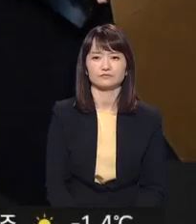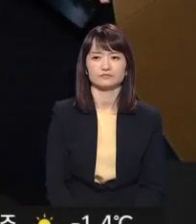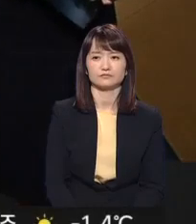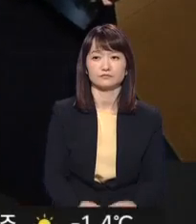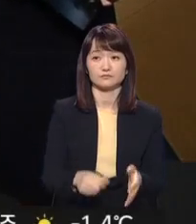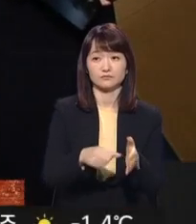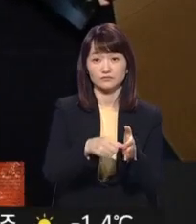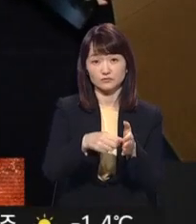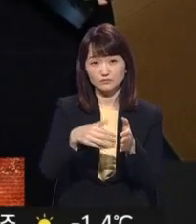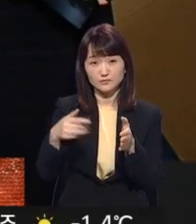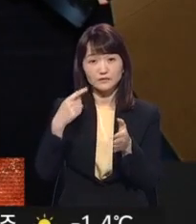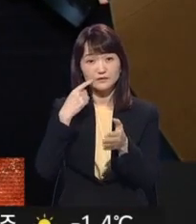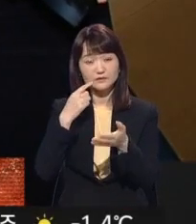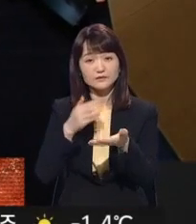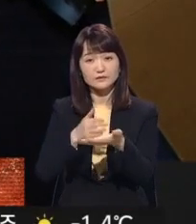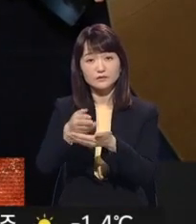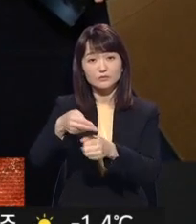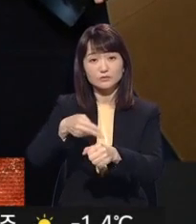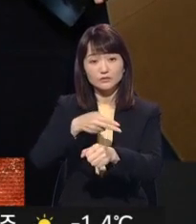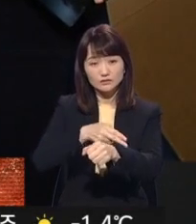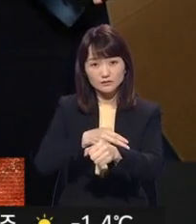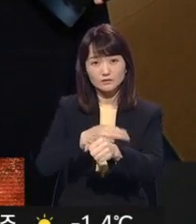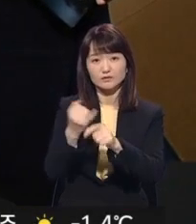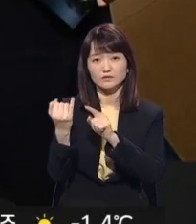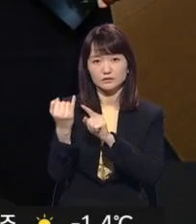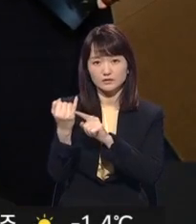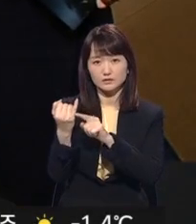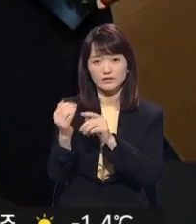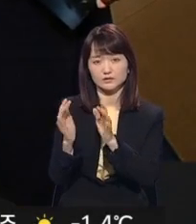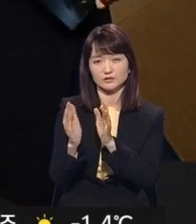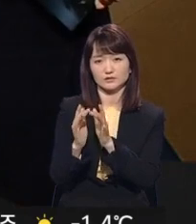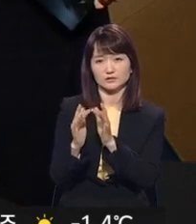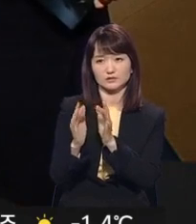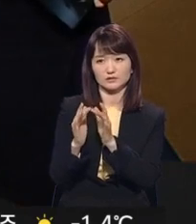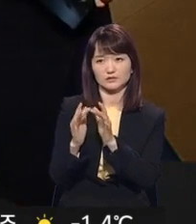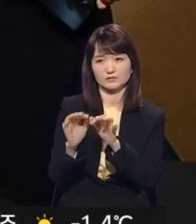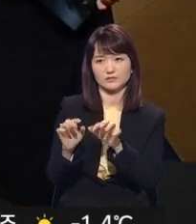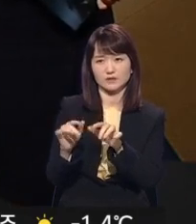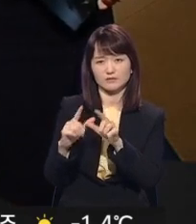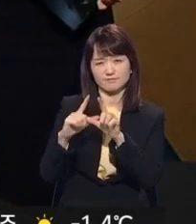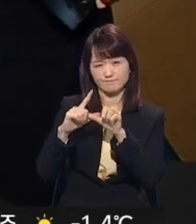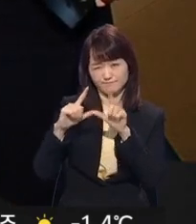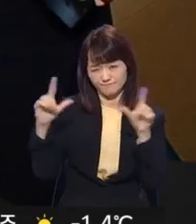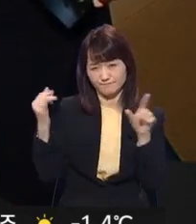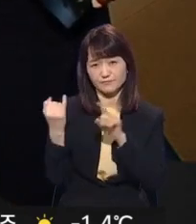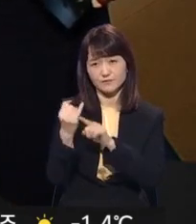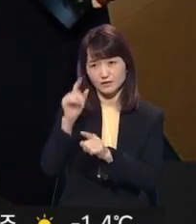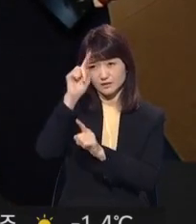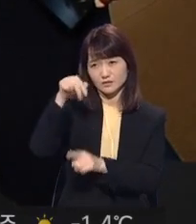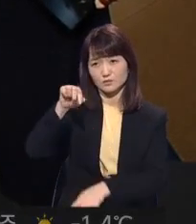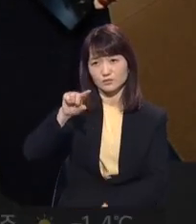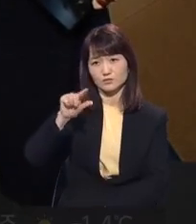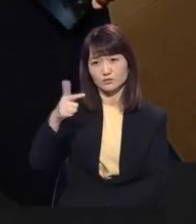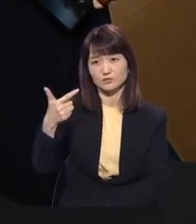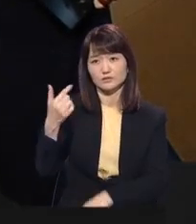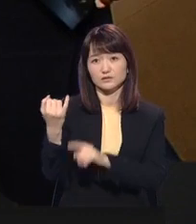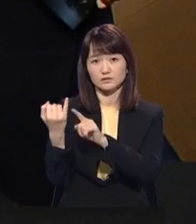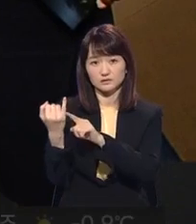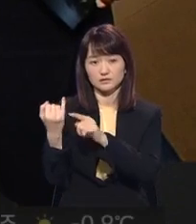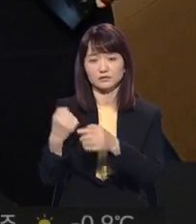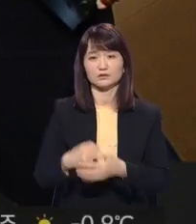유명한 치과의사이자 인플루언서로 활약 중인 이수진 원장 유튜브는 물론이고 방송